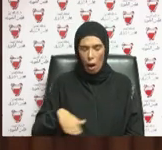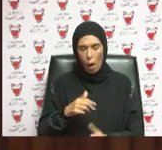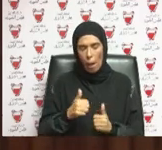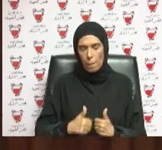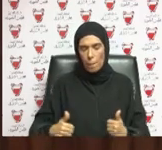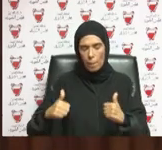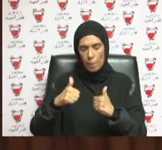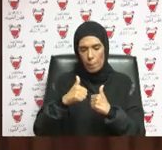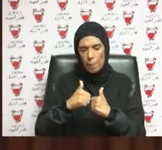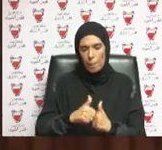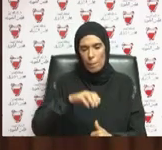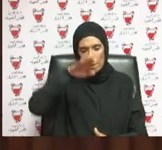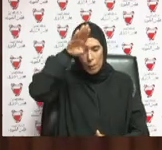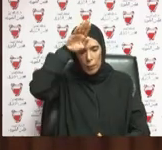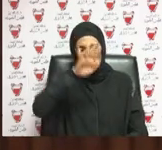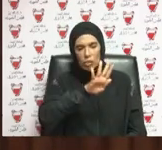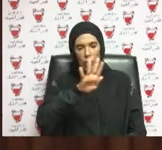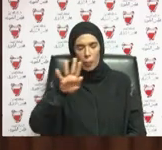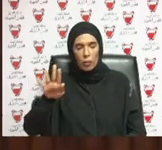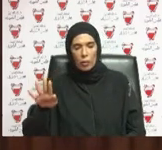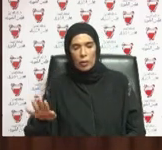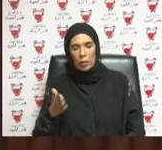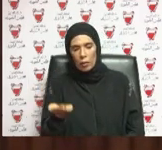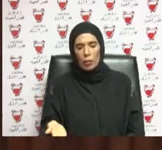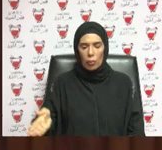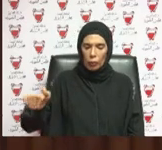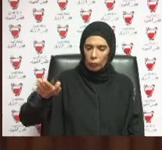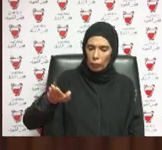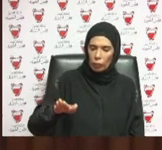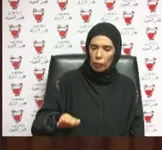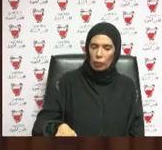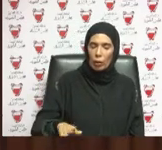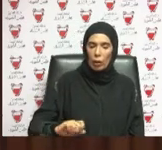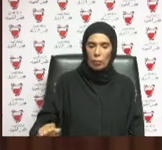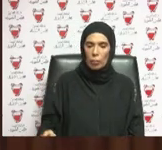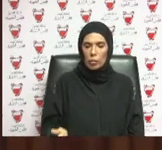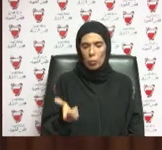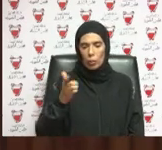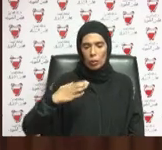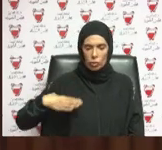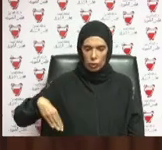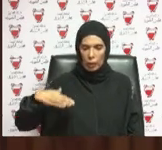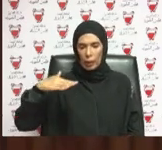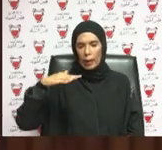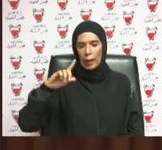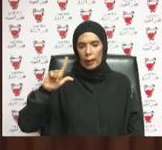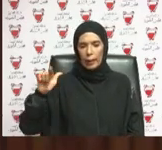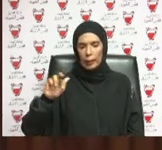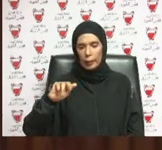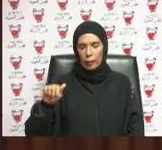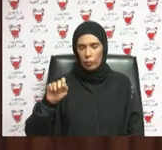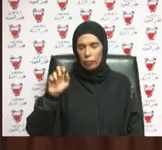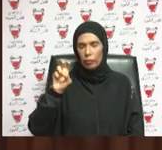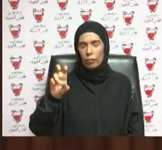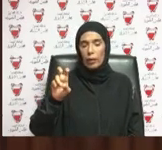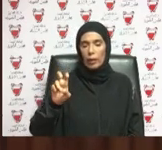الكريمة، وشعب البحرين الوفي في وفاة فقيد البحرين الغالي صاحب السمو الملكي الأمير خليفة بن سلمان